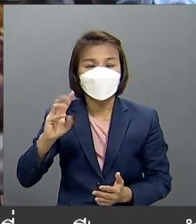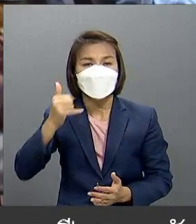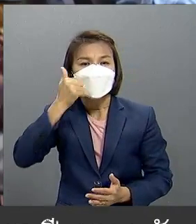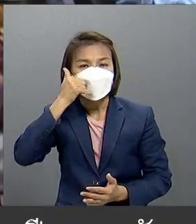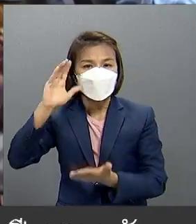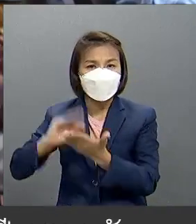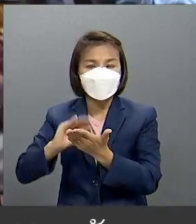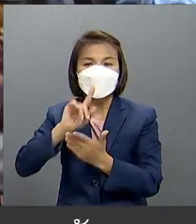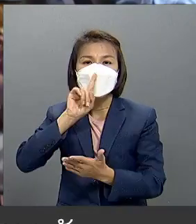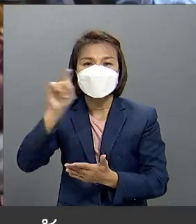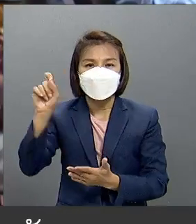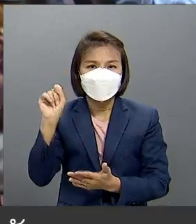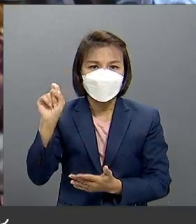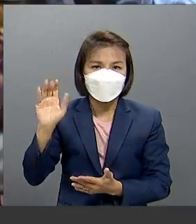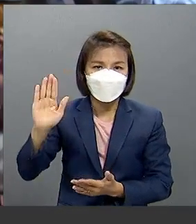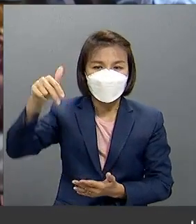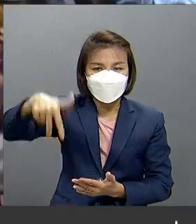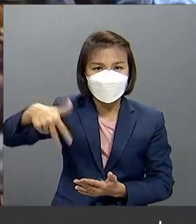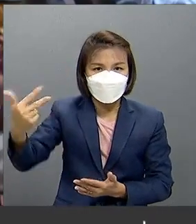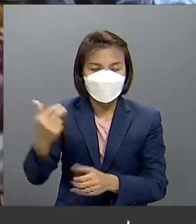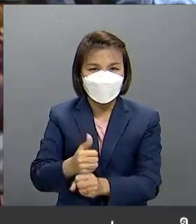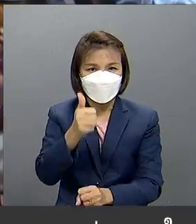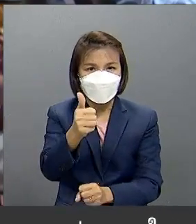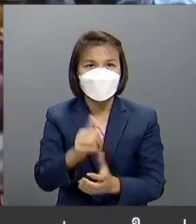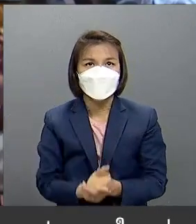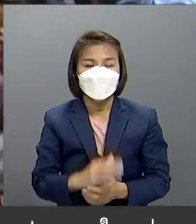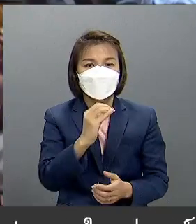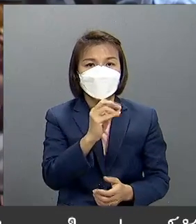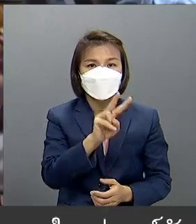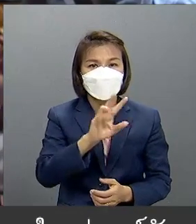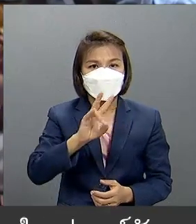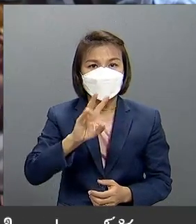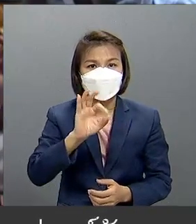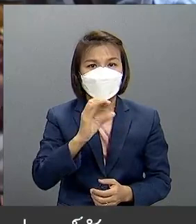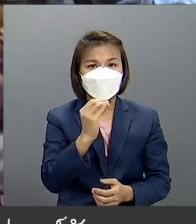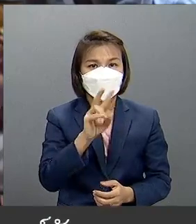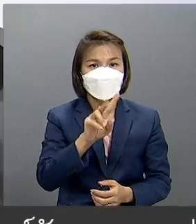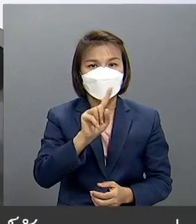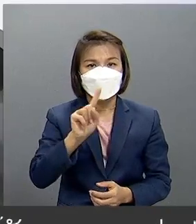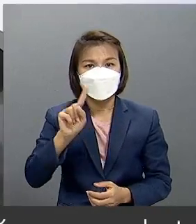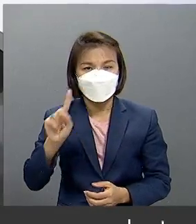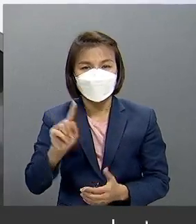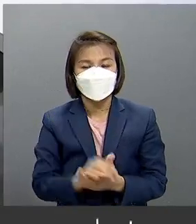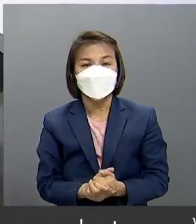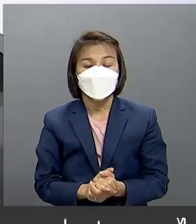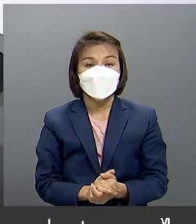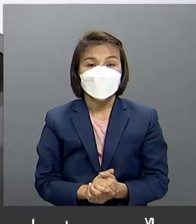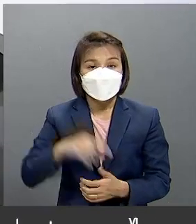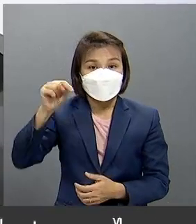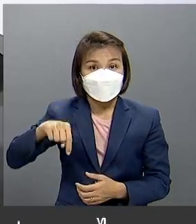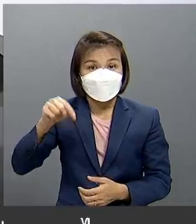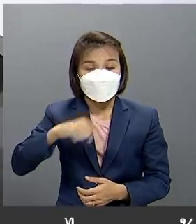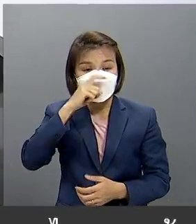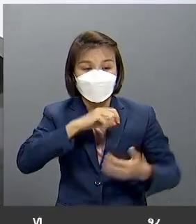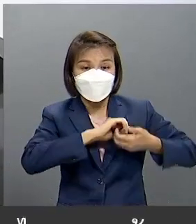ฉุกเฉินไทย PBS สู้โควิด-19 ได้ค่ะที่เบอร์027902111ค่ะซึ่งไทยร่วมใจนะคะตั้งเป้าไว้ว่า25จุ